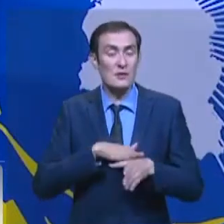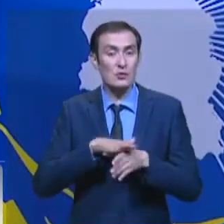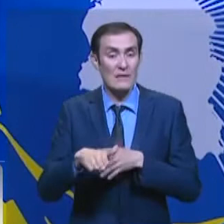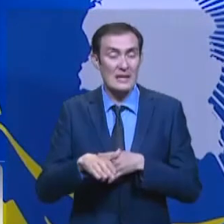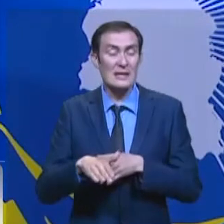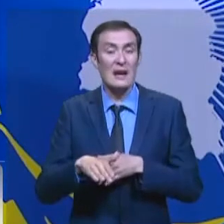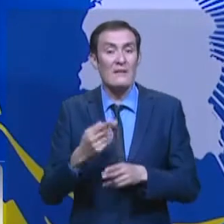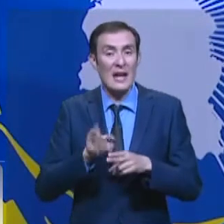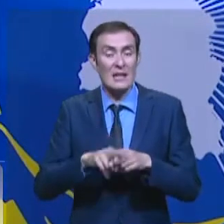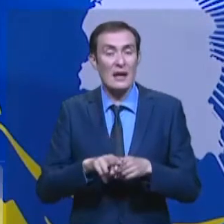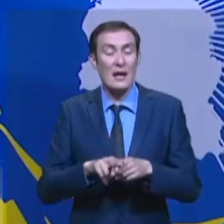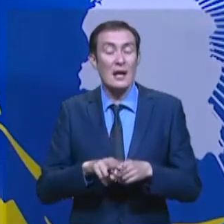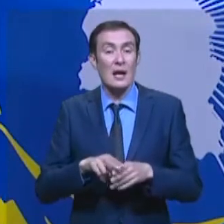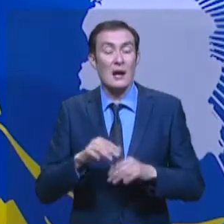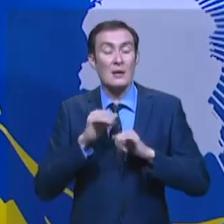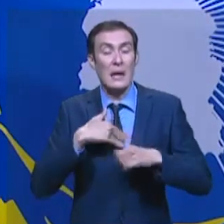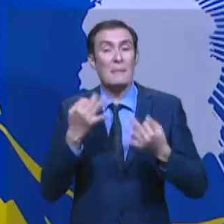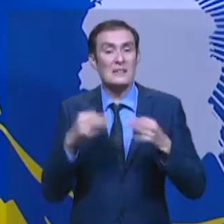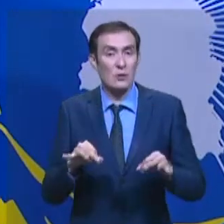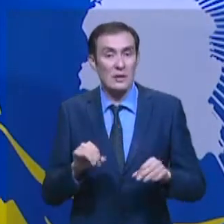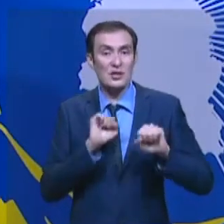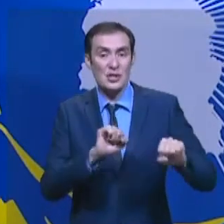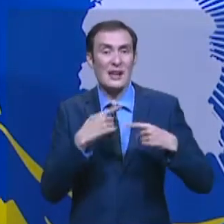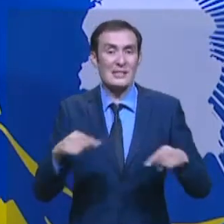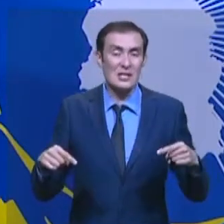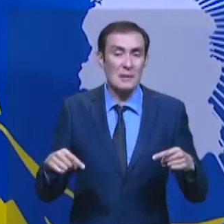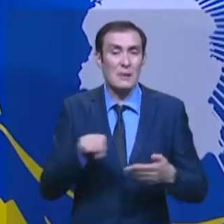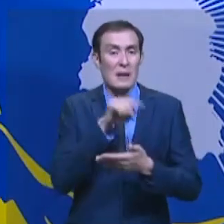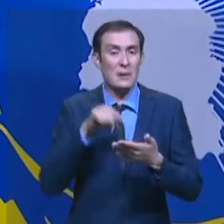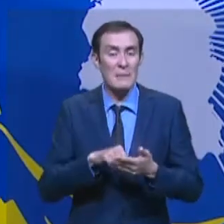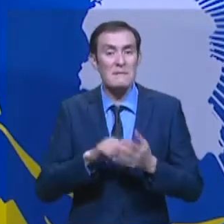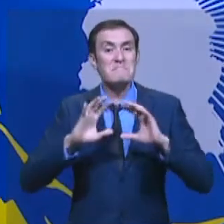осуществляемое в рамках этого курса, позволило нам противостоять различным вызовам современности.